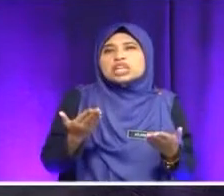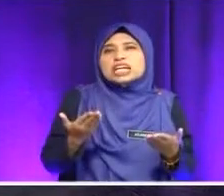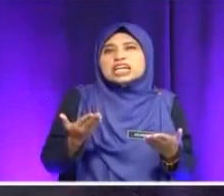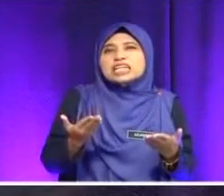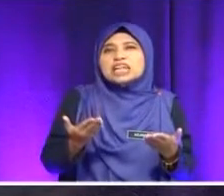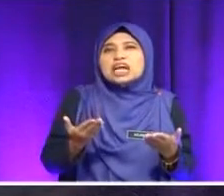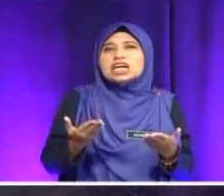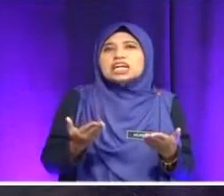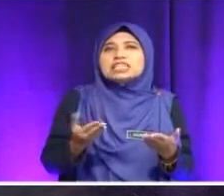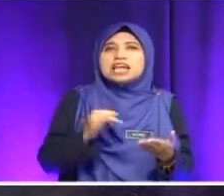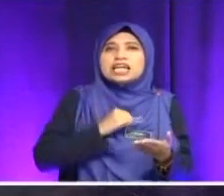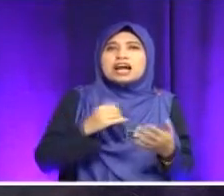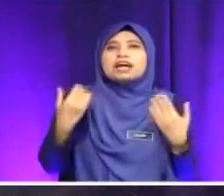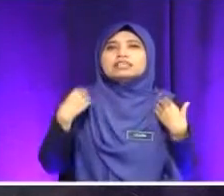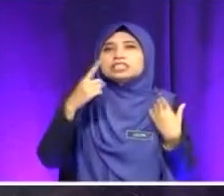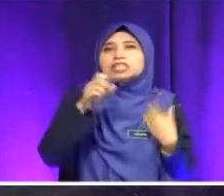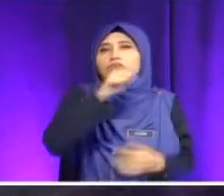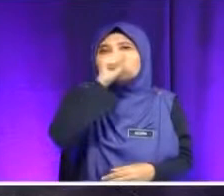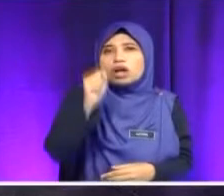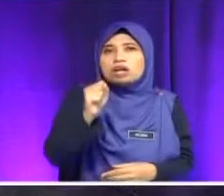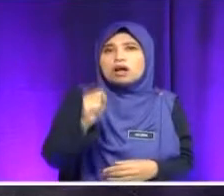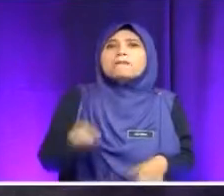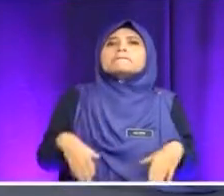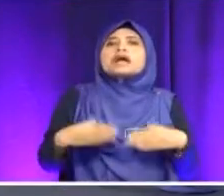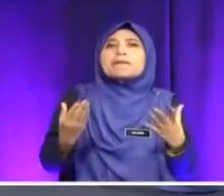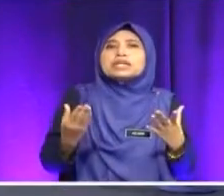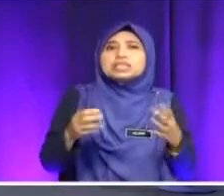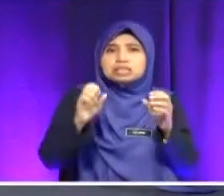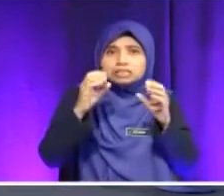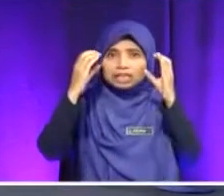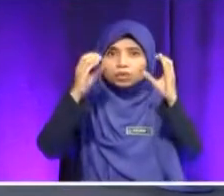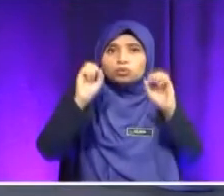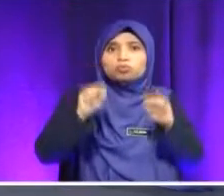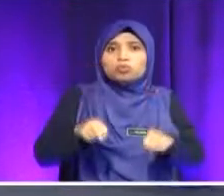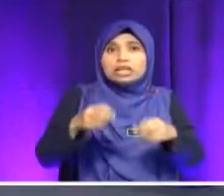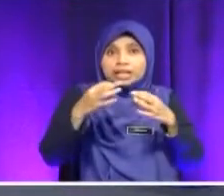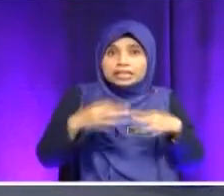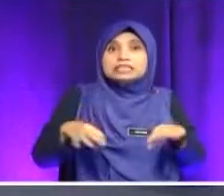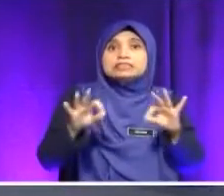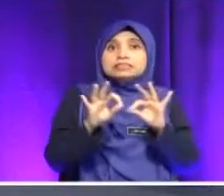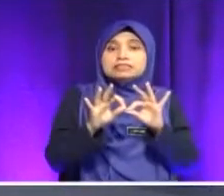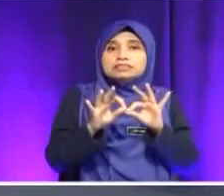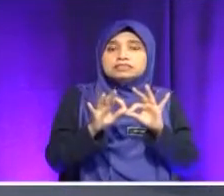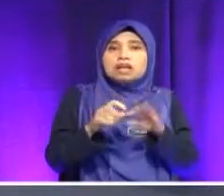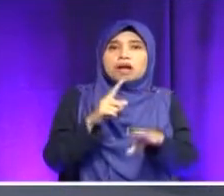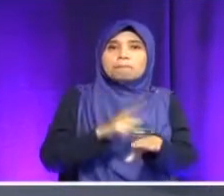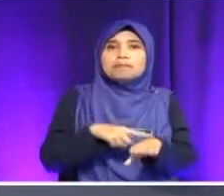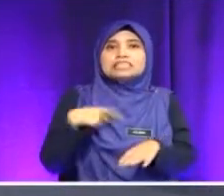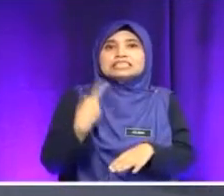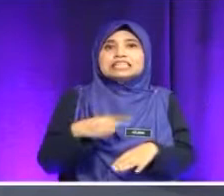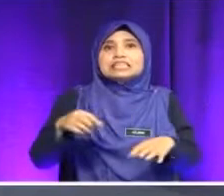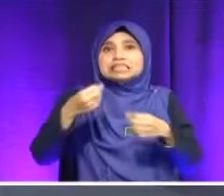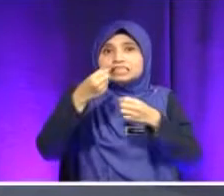D1 soalnya gue mungkin jagoresi tekan apapun yang kita perlu ambil perhatian dalam itu